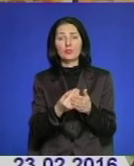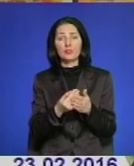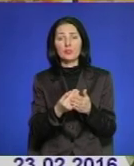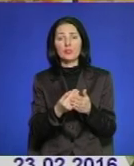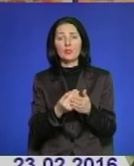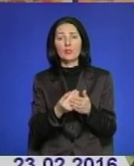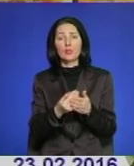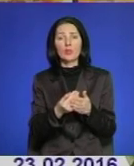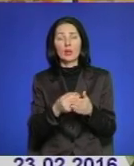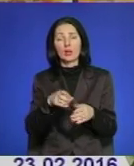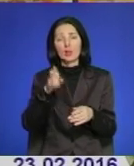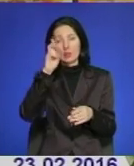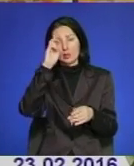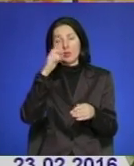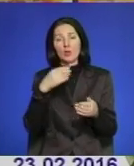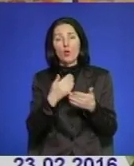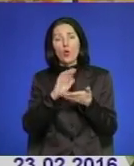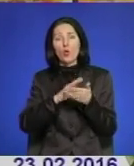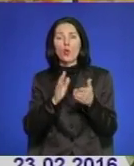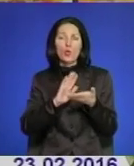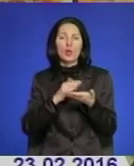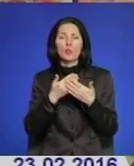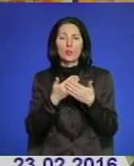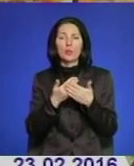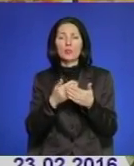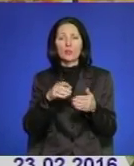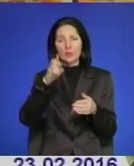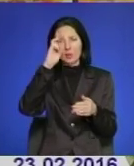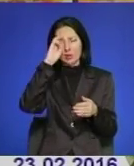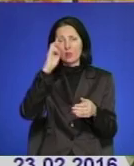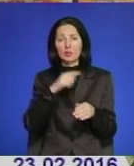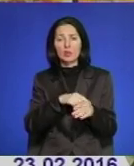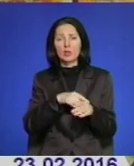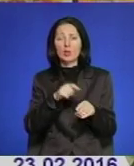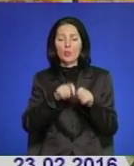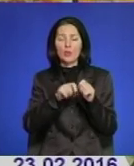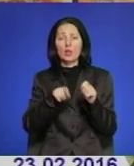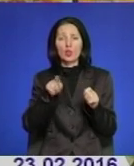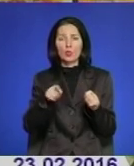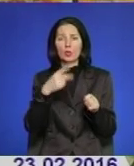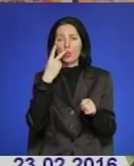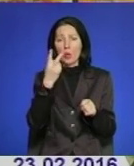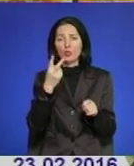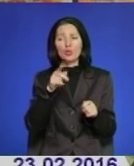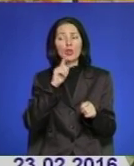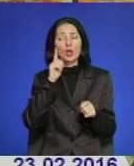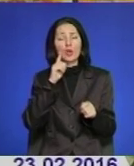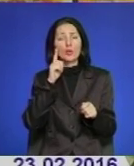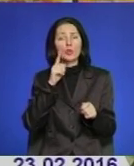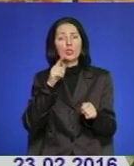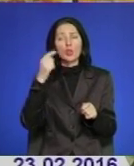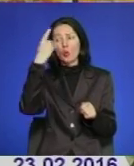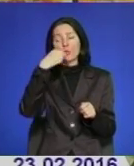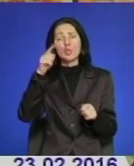державницькі годинники звіряти тут у нас, бачачи ті юні обличчя тих хлопців, які загинули на Майдані,